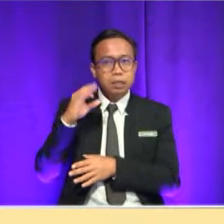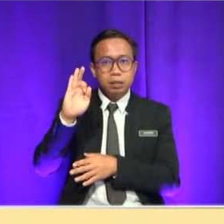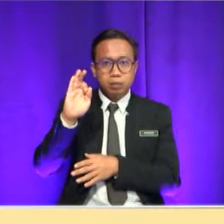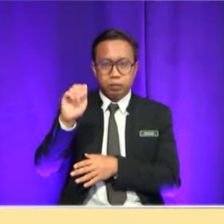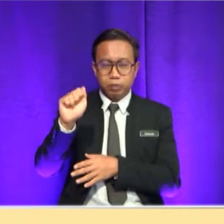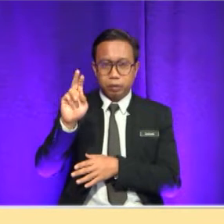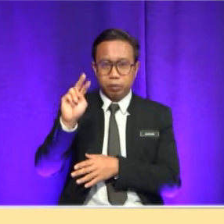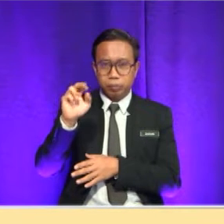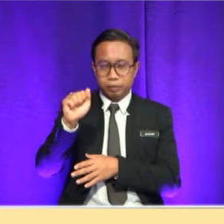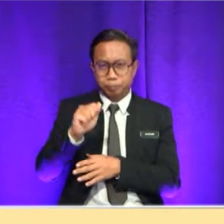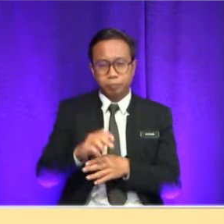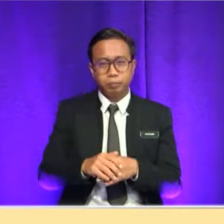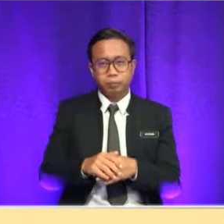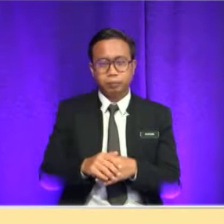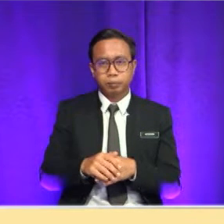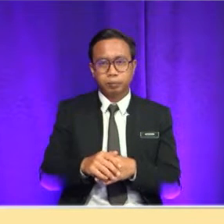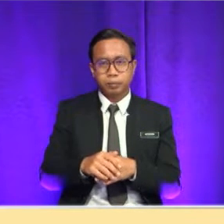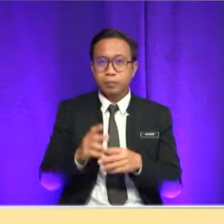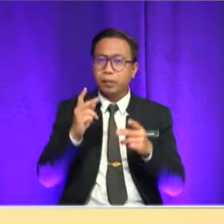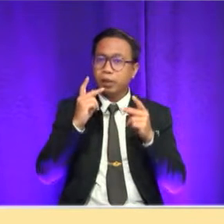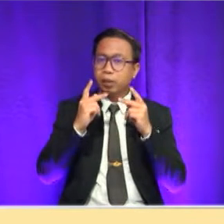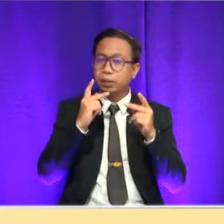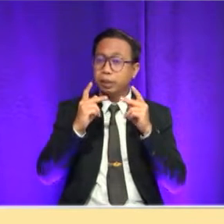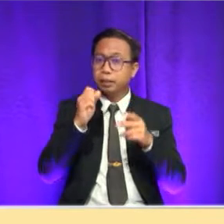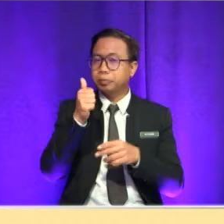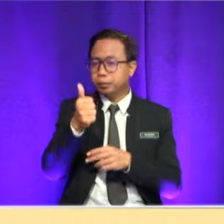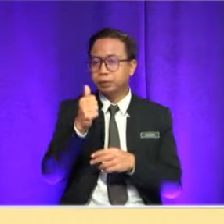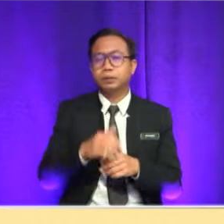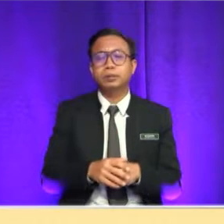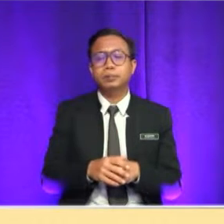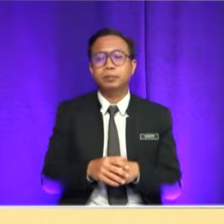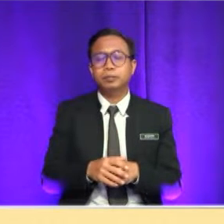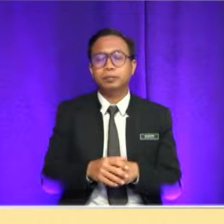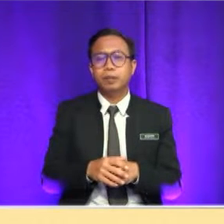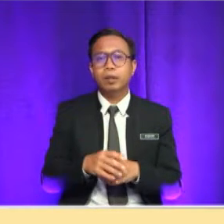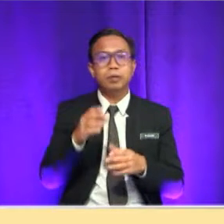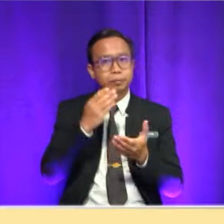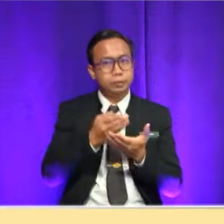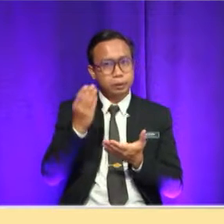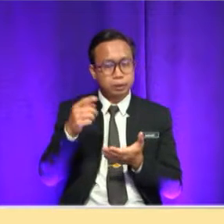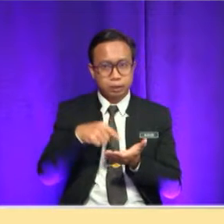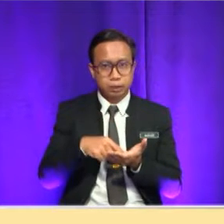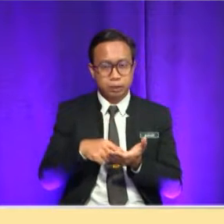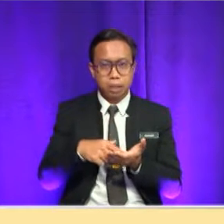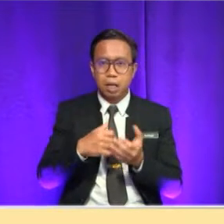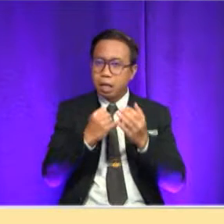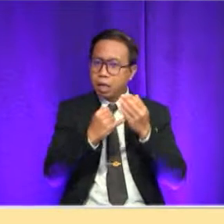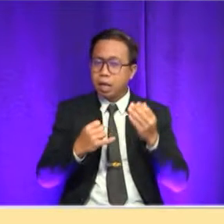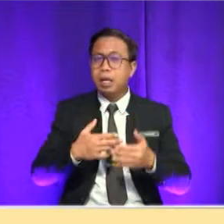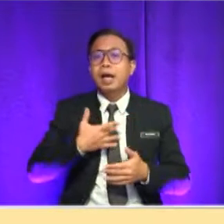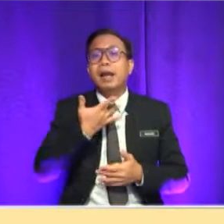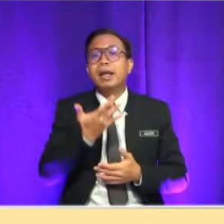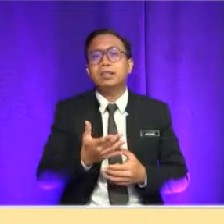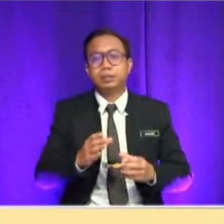murid dah gunakan kosakata menarik? Flora dan fauna termasuklah hidupan liar. Okey, hidupan liar. Perkara ini akan melahirkan rasa cinta dan sayang